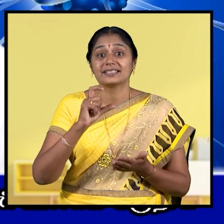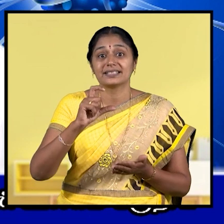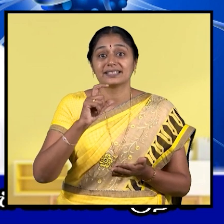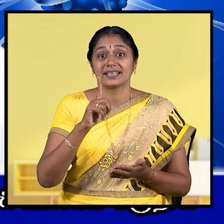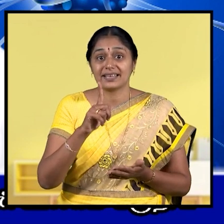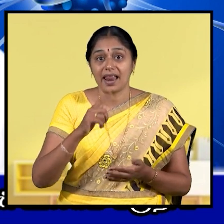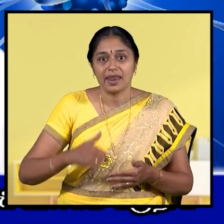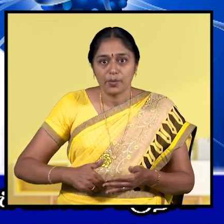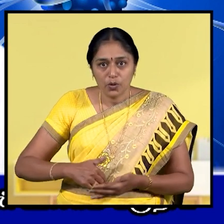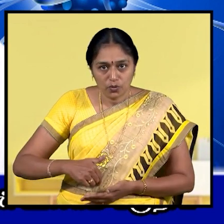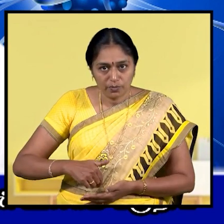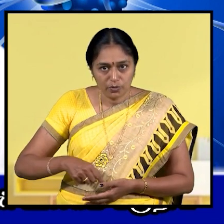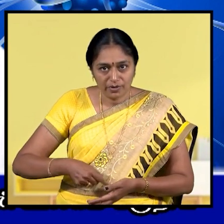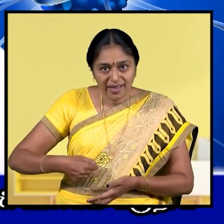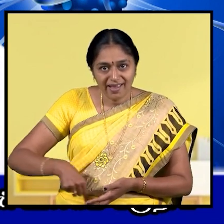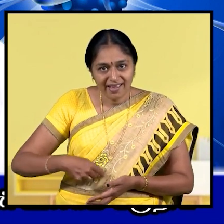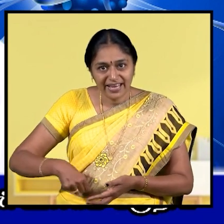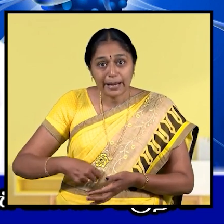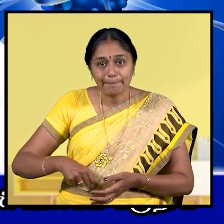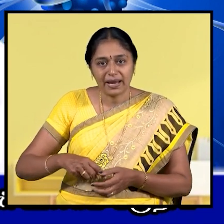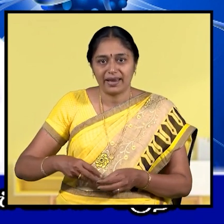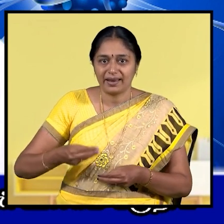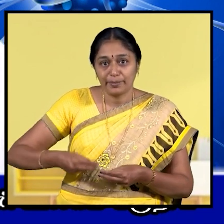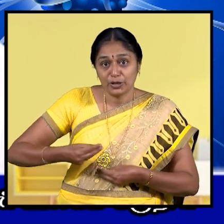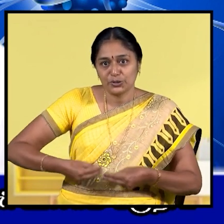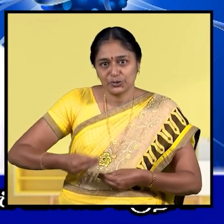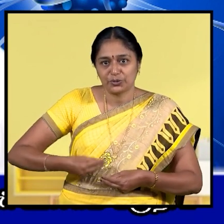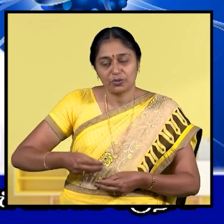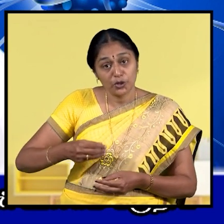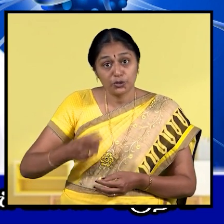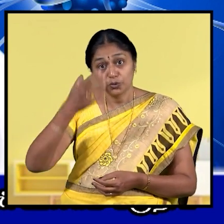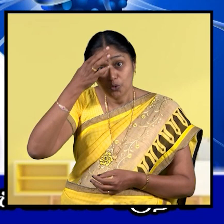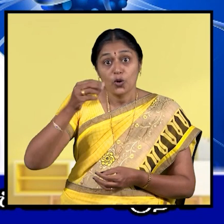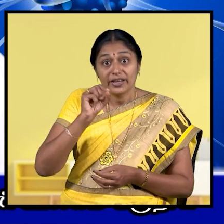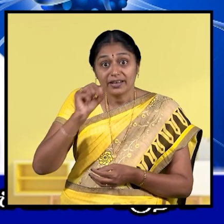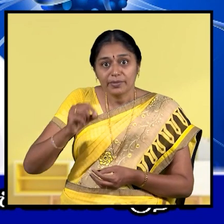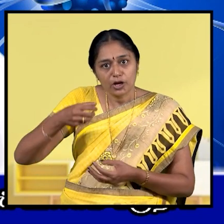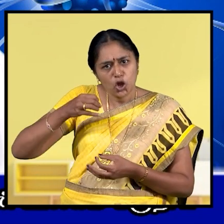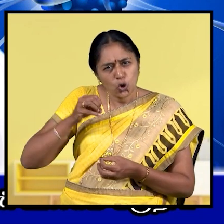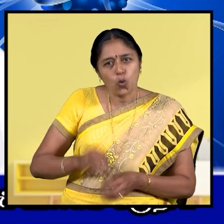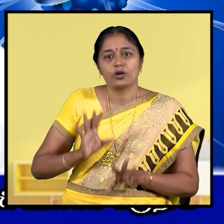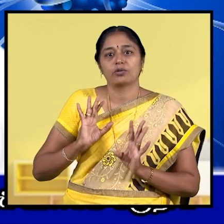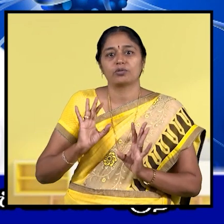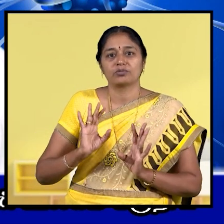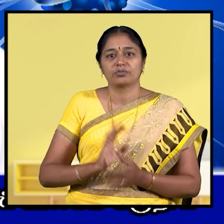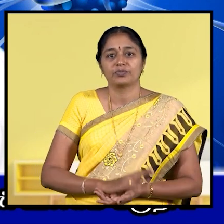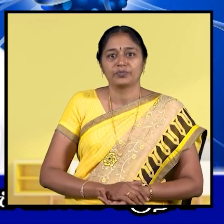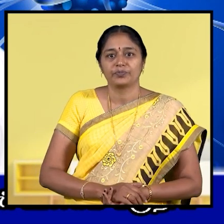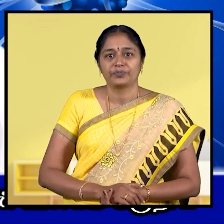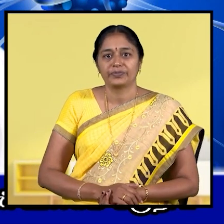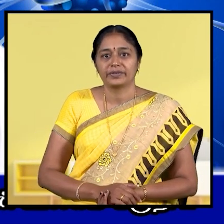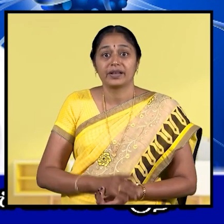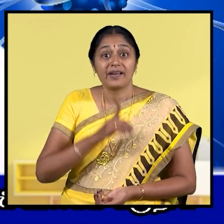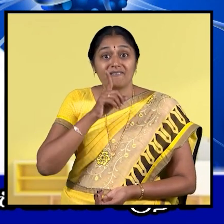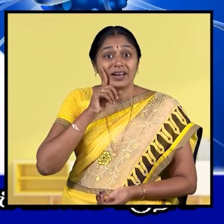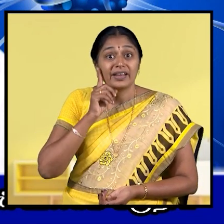இந்த இறைப்பில் சுரக்கூடிய ஹைட்ரோக்ளோரிக் அமிலம் என்ன பண்ணுது, அதுவும் நோய்க்கிருமிகளே கொள்ளுது. அடுத்தார் போல் ஏதாவது ஒரு வெள்ளையணுக்கள் வந்து நோய்க்கிருமிலாம் தாக்கப்பட்டுச்சு அப்படின்னாக்க, ஏன்னா வெள்ளையணுகள்